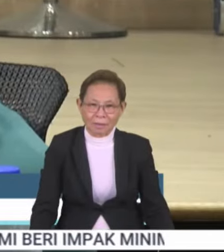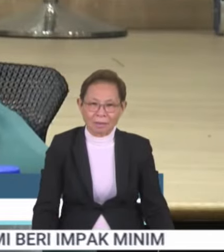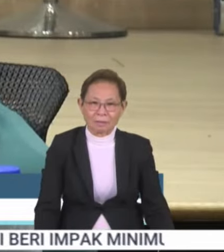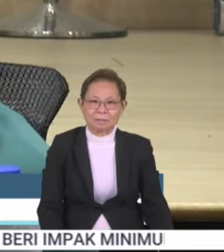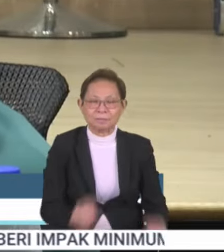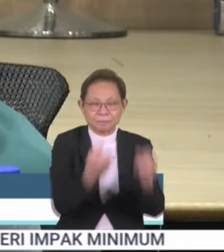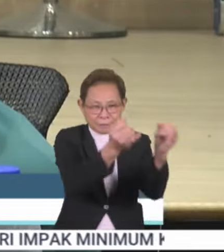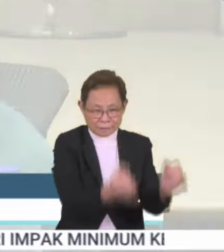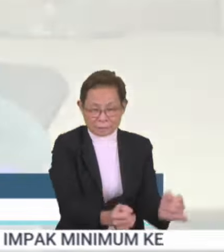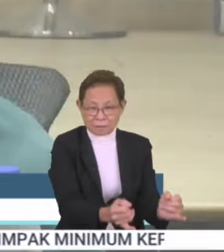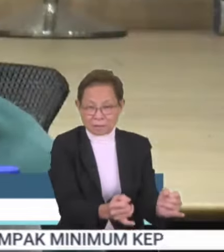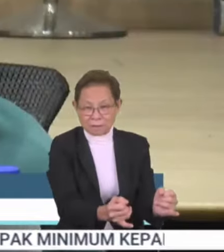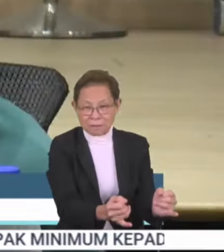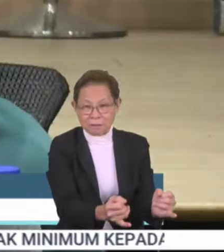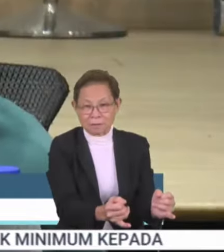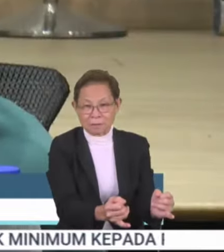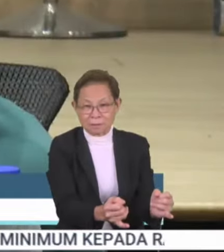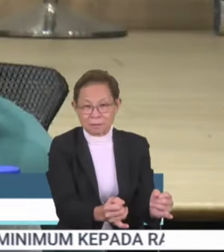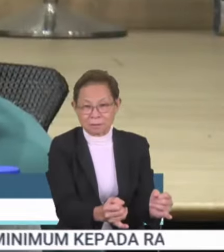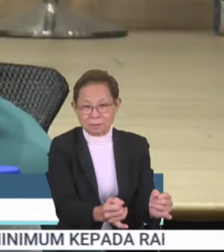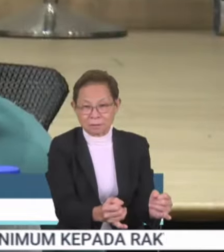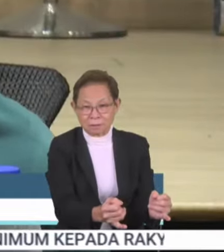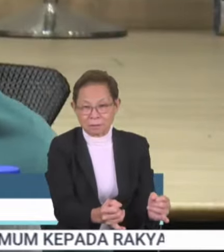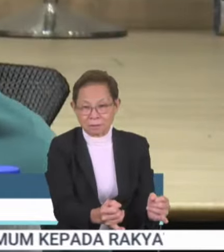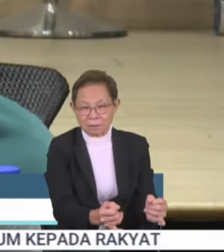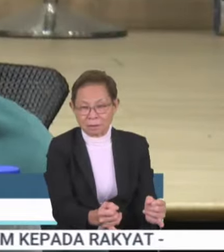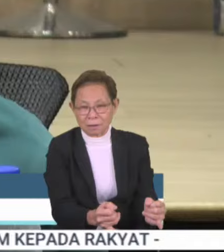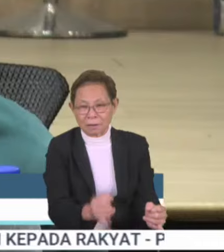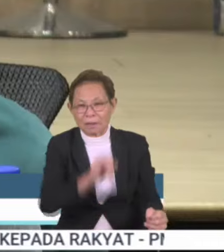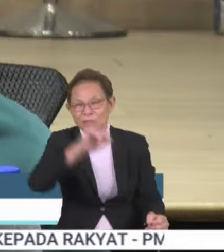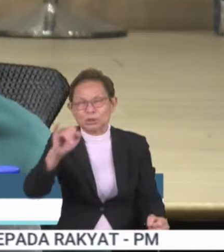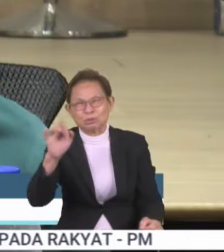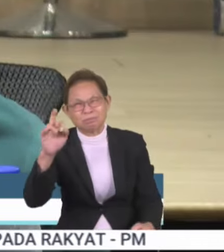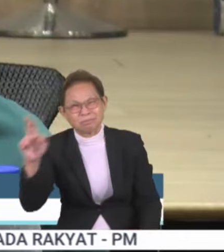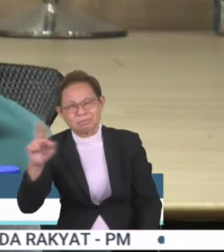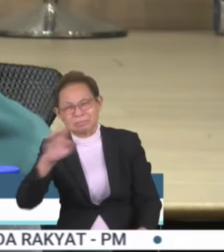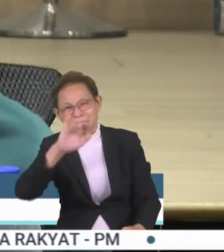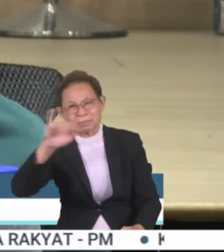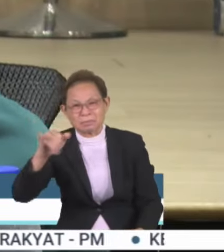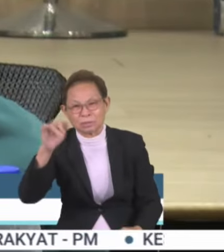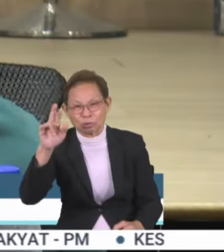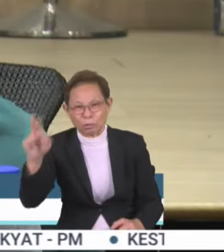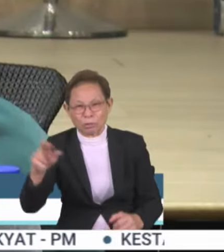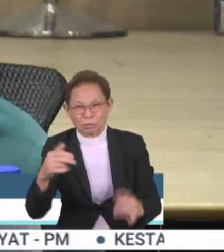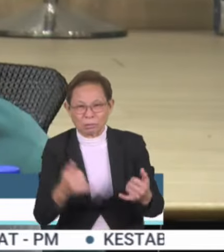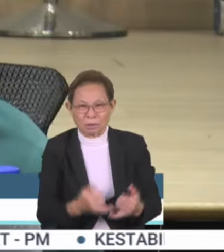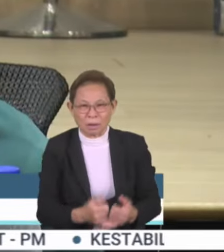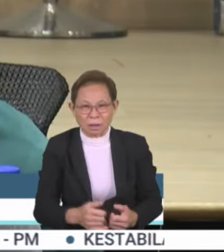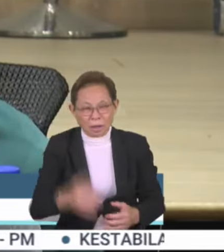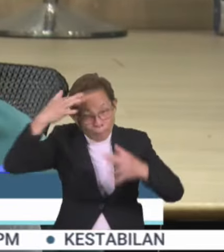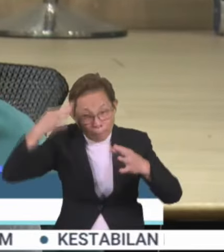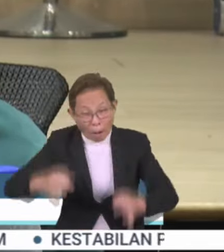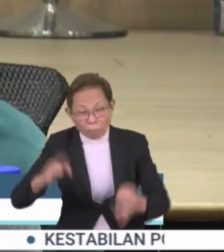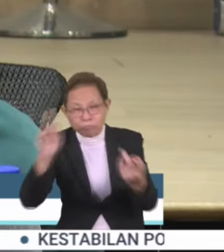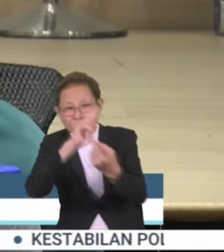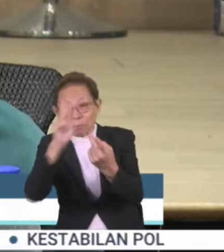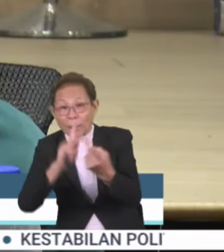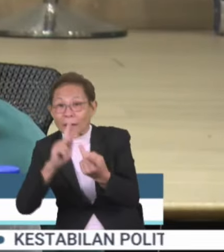singles ini harus perform. Kita harapkan dengan munculnya Kenneth ini dan keputusan yang sangat tepat ini bisa